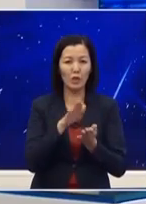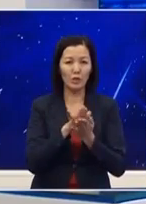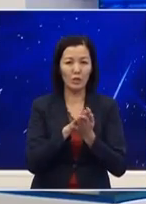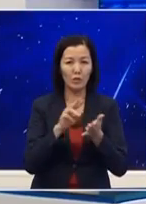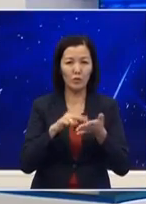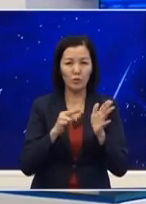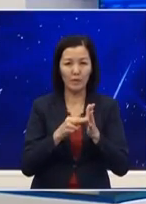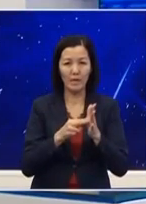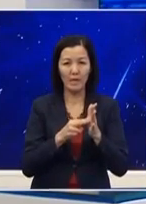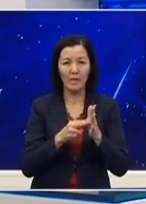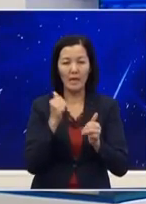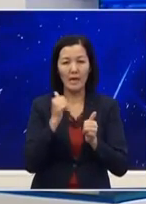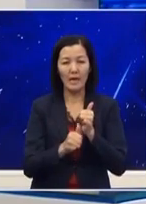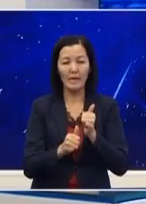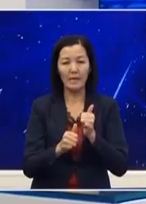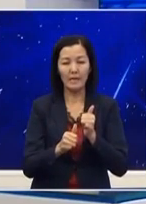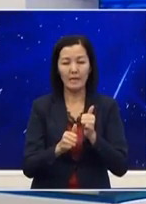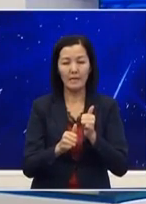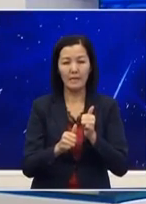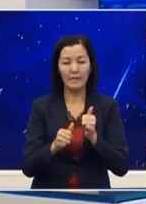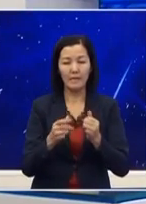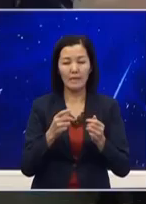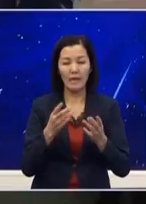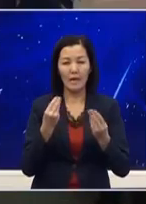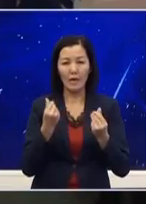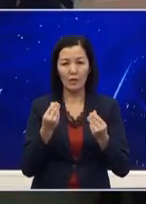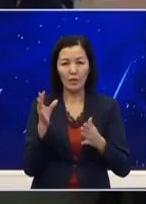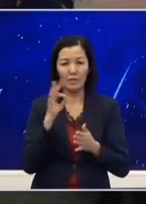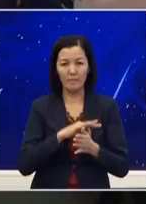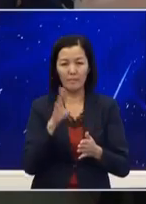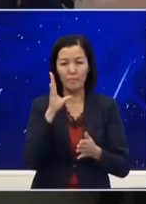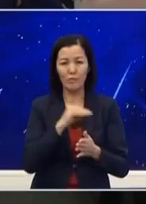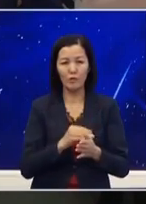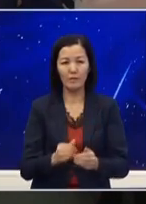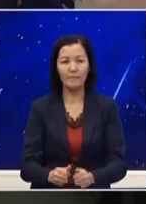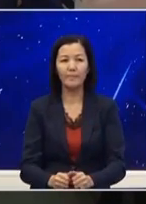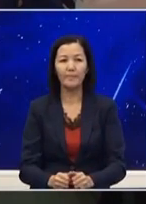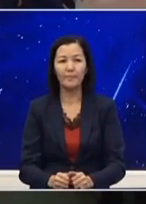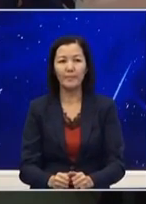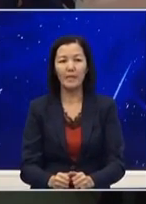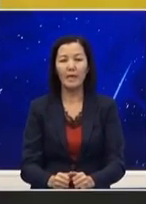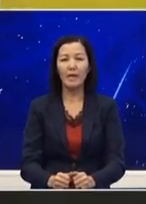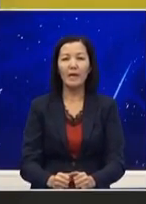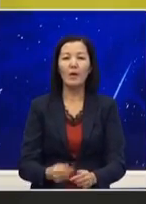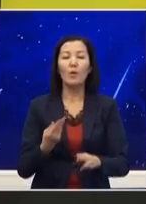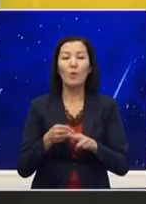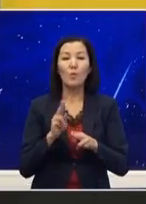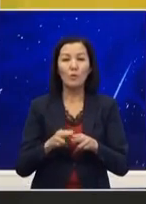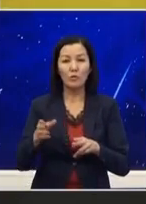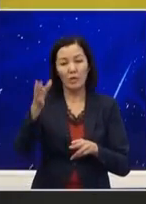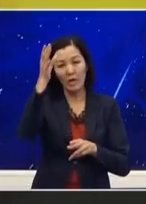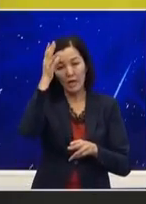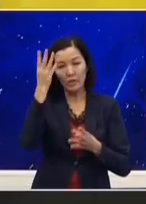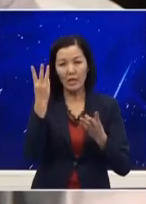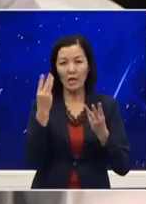жоспарлар жүйесін әр тиын есін табады. Бірді екетіп тиыннан теңге құрау оңай шаруа емес. Ол үшін қаржылық сауатты болу